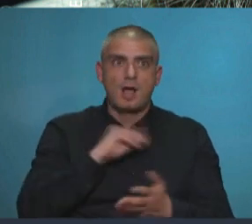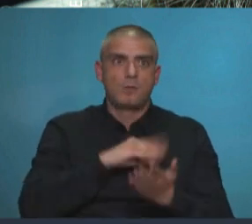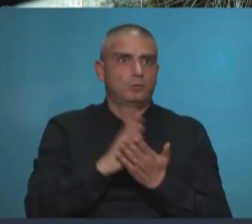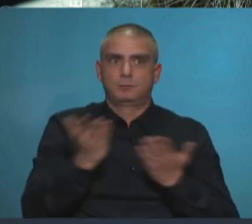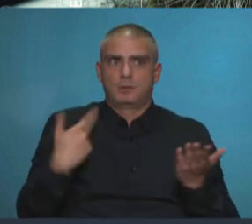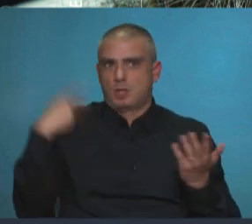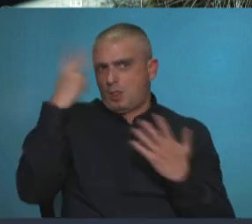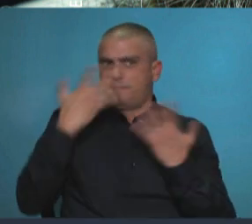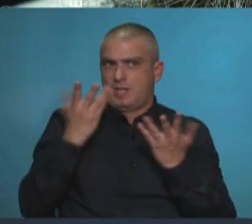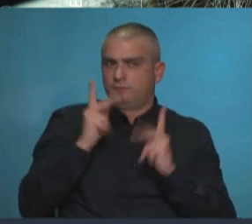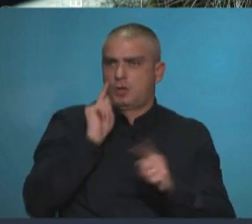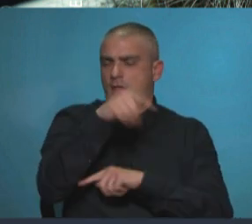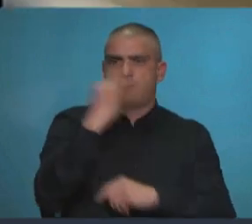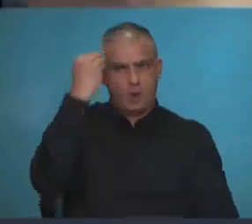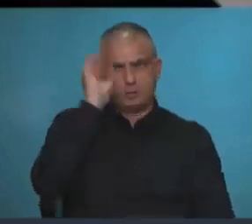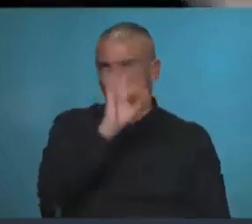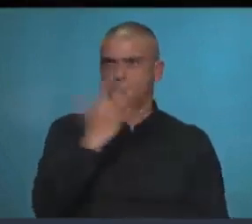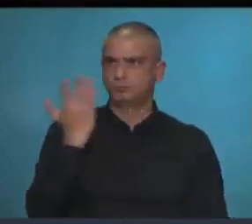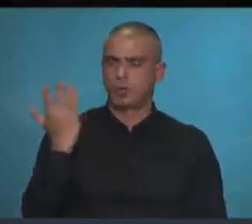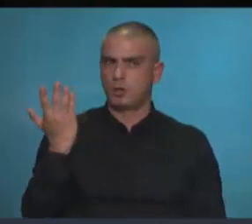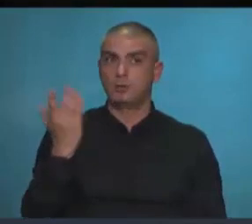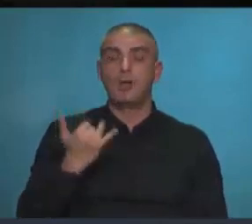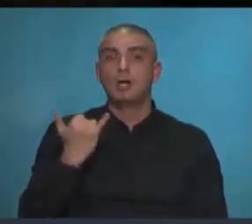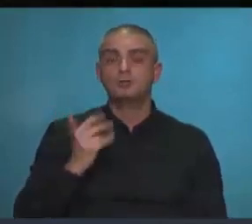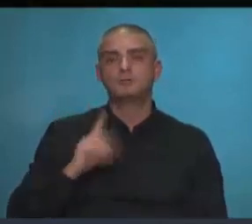לא מבין איך אפשר ללכת לשיעורים. עכשיו נותר